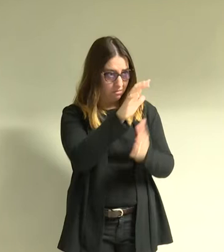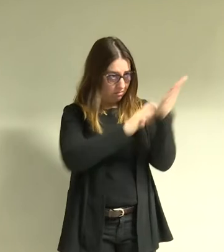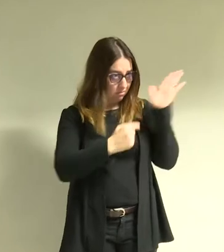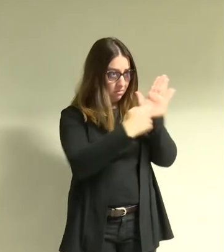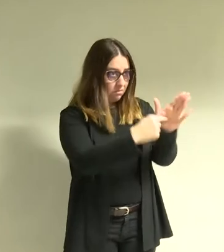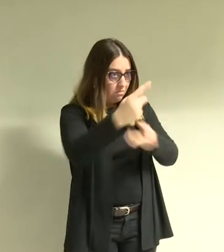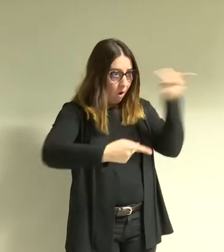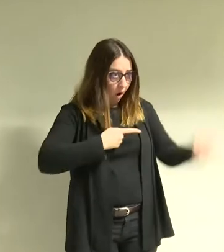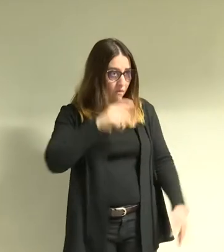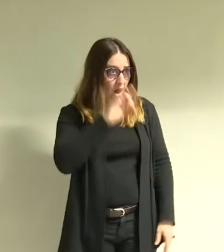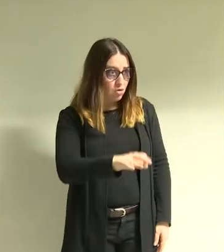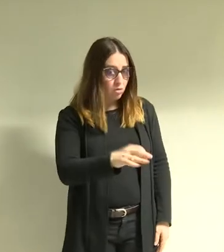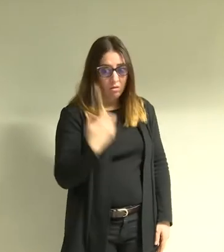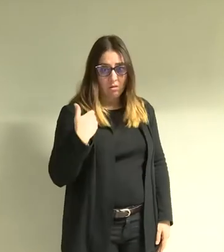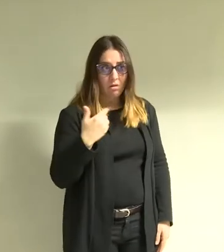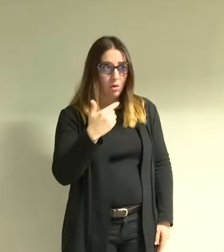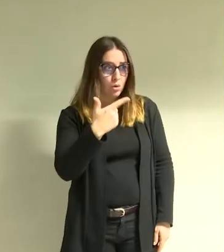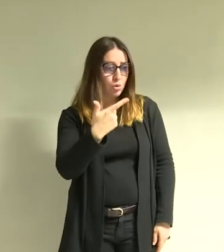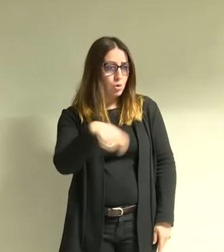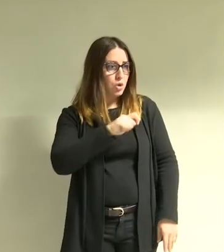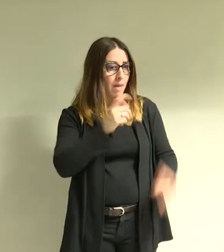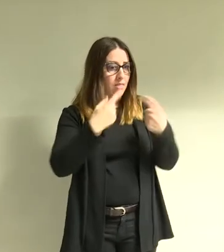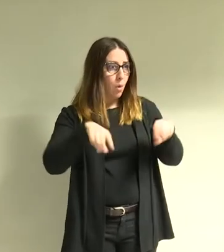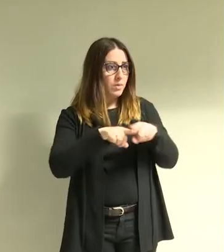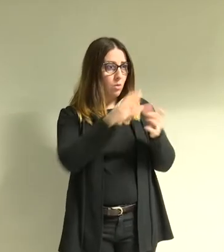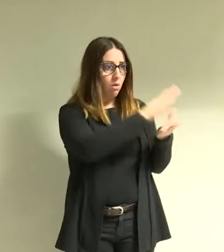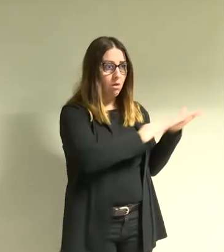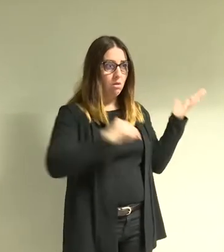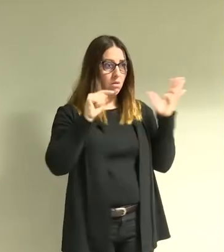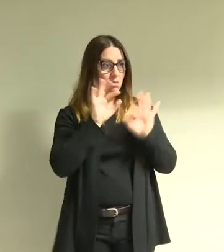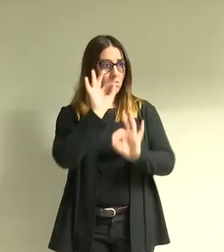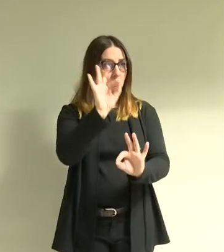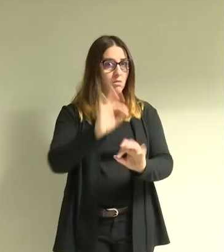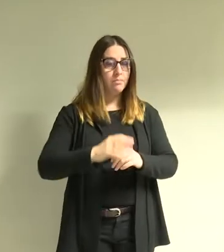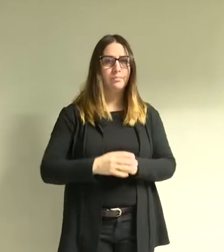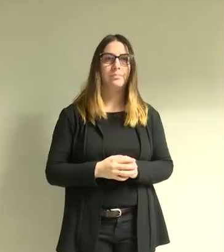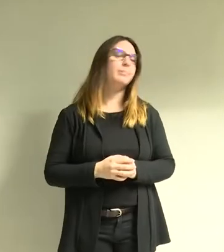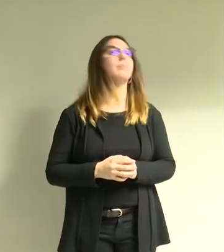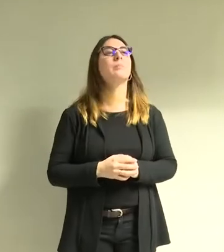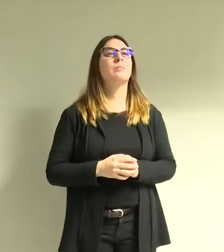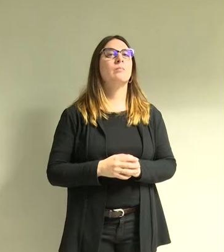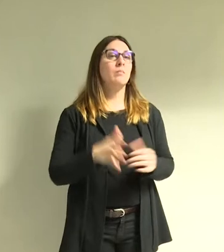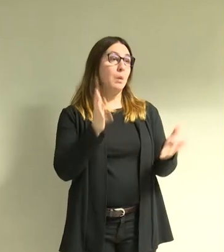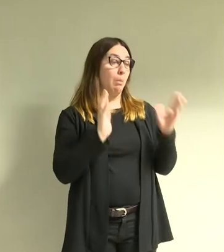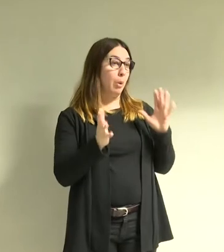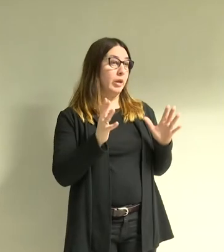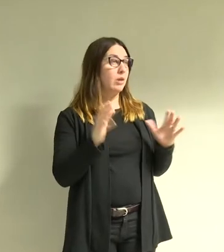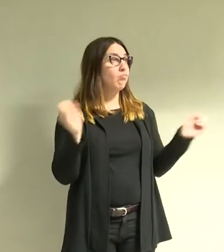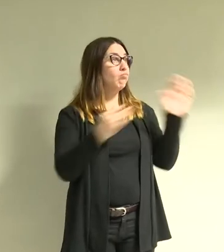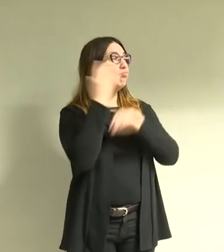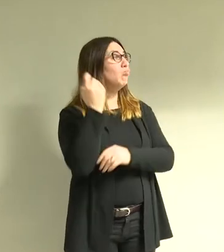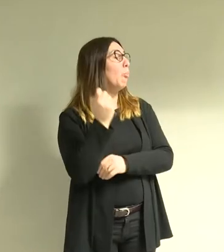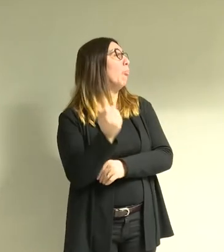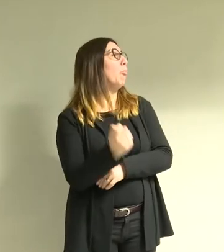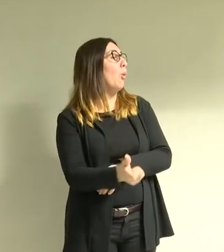m'avez envoyé suite à la commission d'il ya quinze jours je les ai repris à la lettre cela peut paraître peu mais il